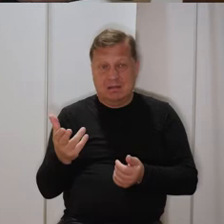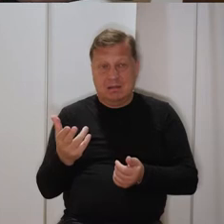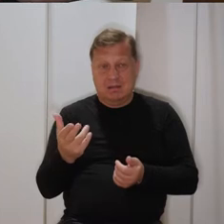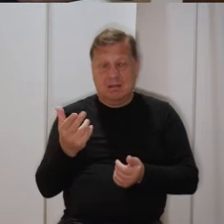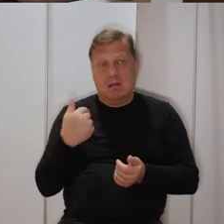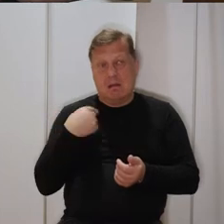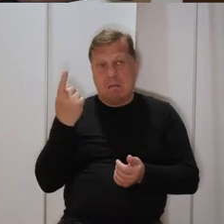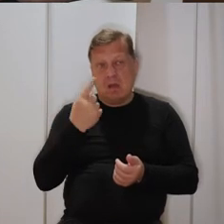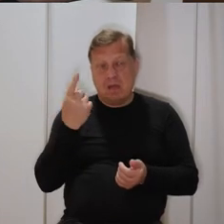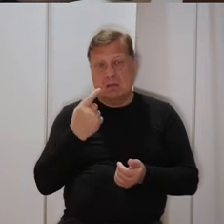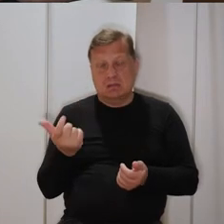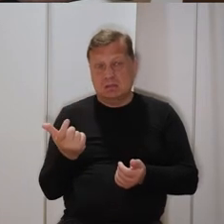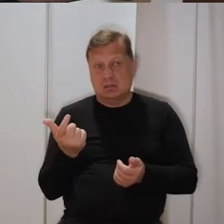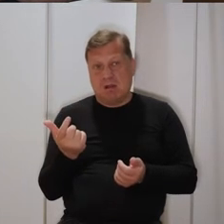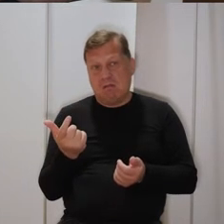też myślę, że